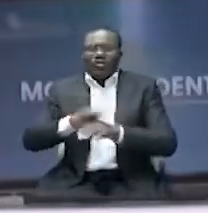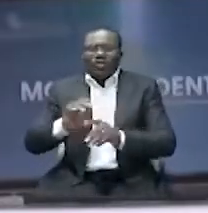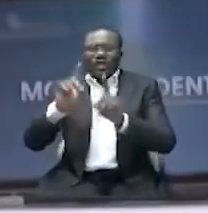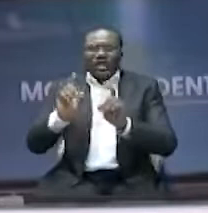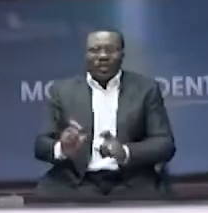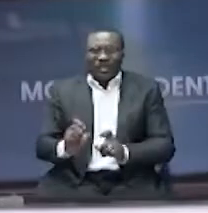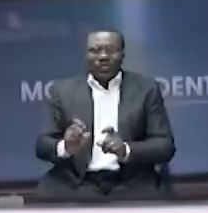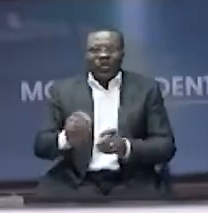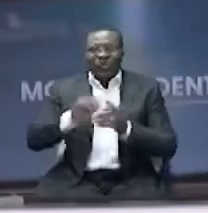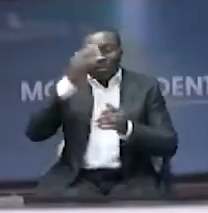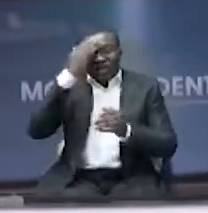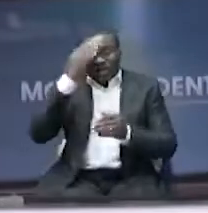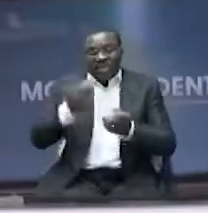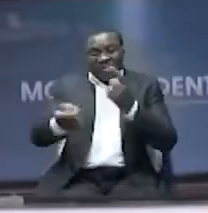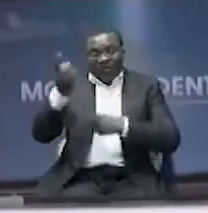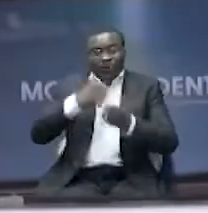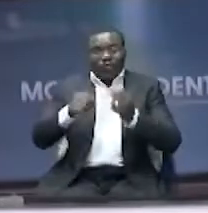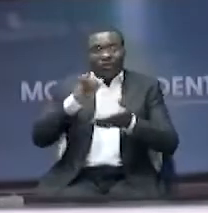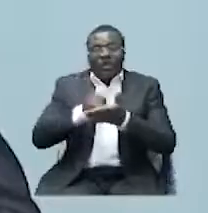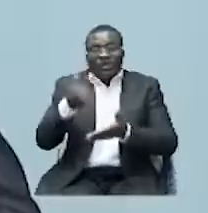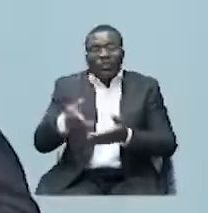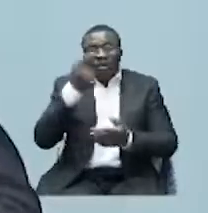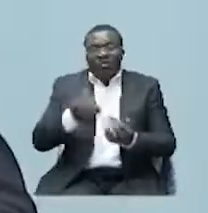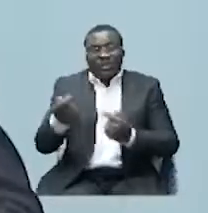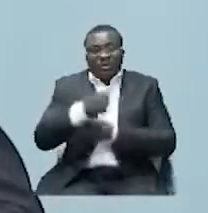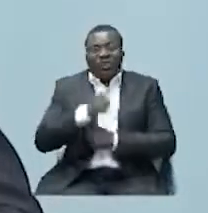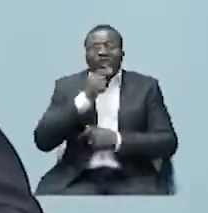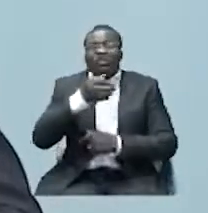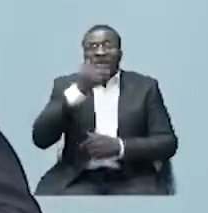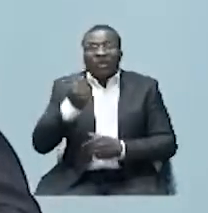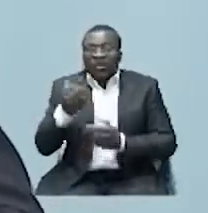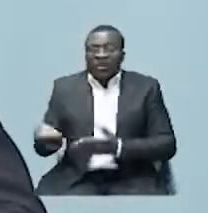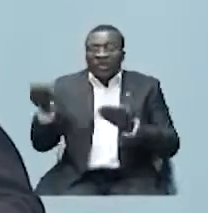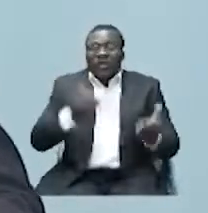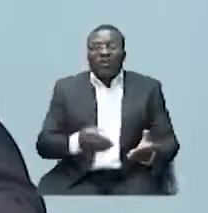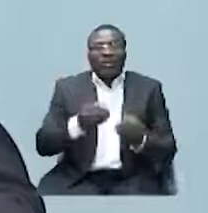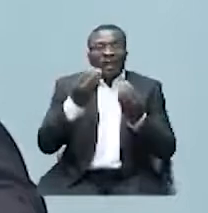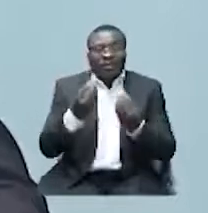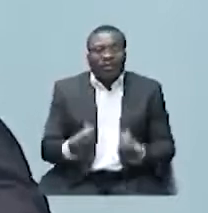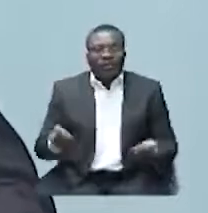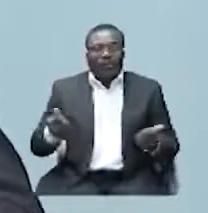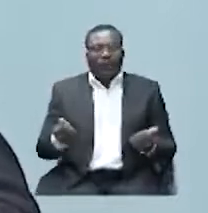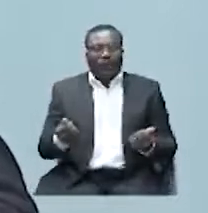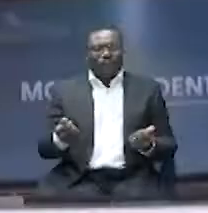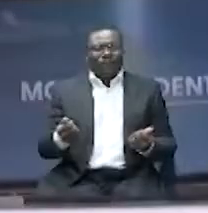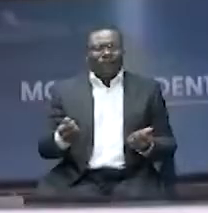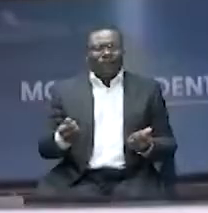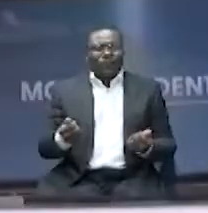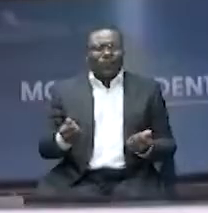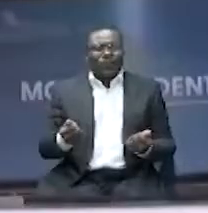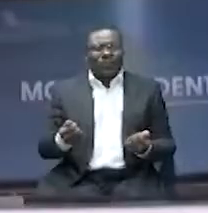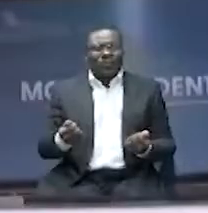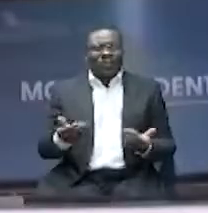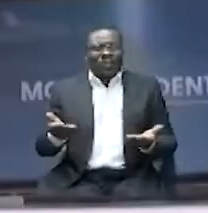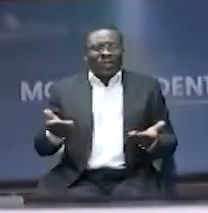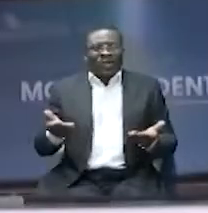je ne sais pas s'il est opportun de revenir là-dessus, puisque aujourd'hui, ce qui importe, c'est d'apporter des solutions. Quelles sont les solutions alors au plan politique et qui sont